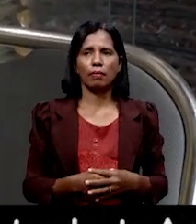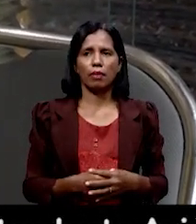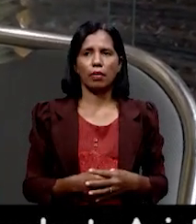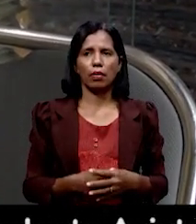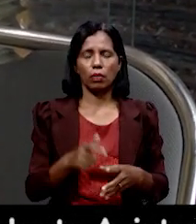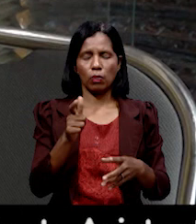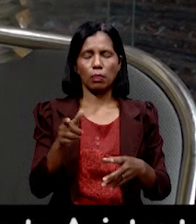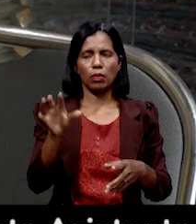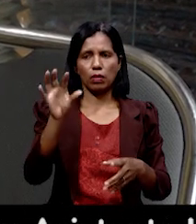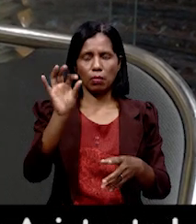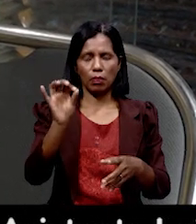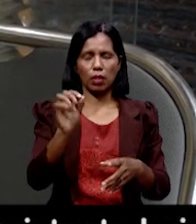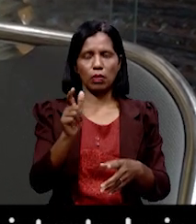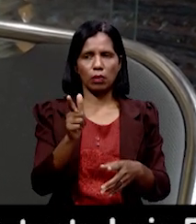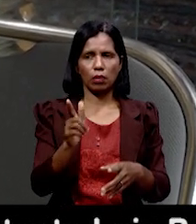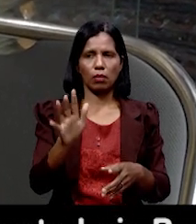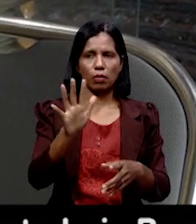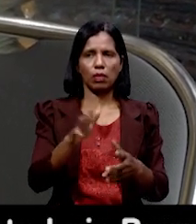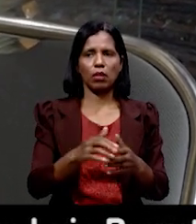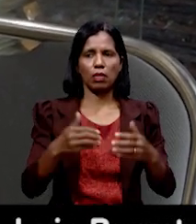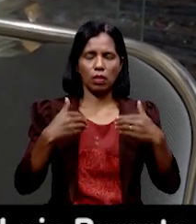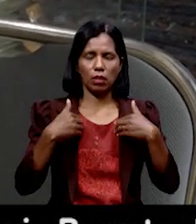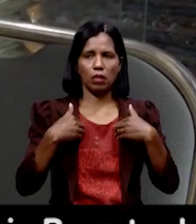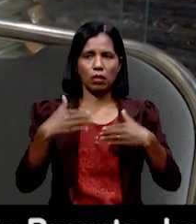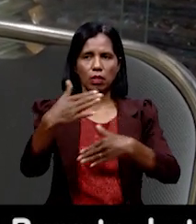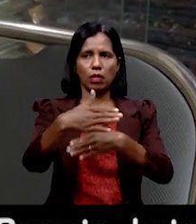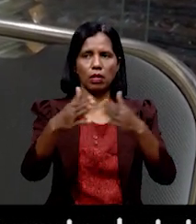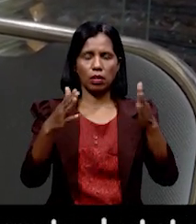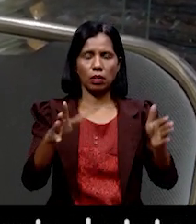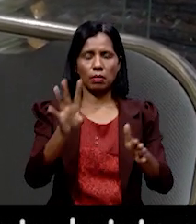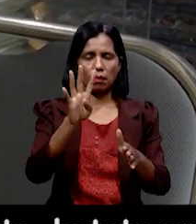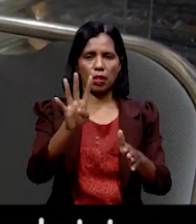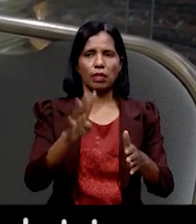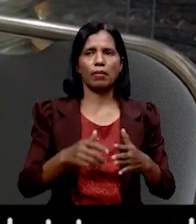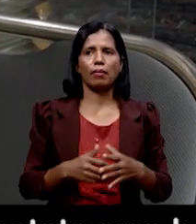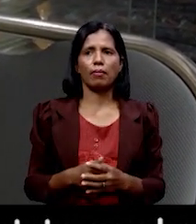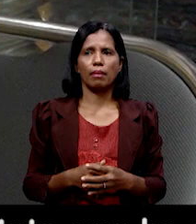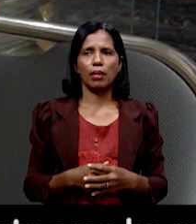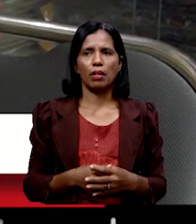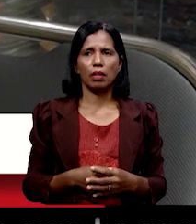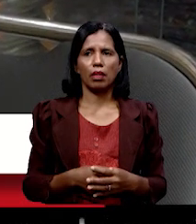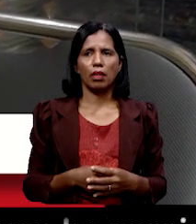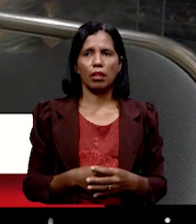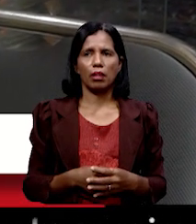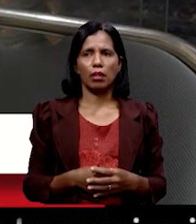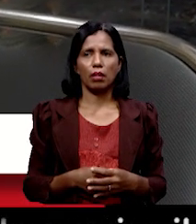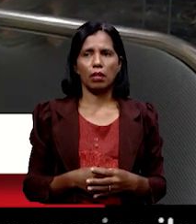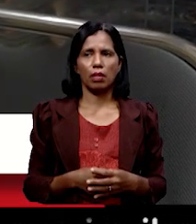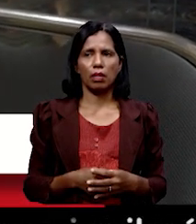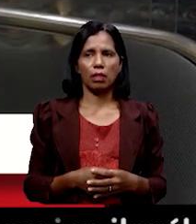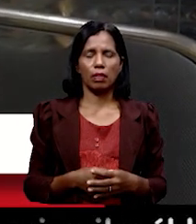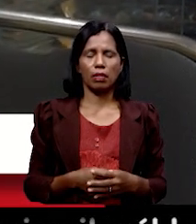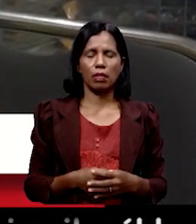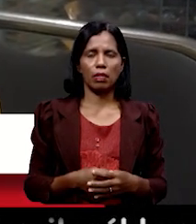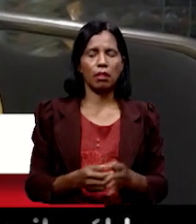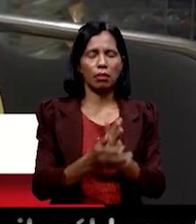quarter. Iya, satu dos, isi 4 jurigen. Itu minyak apa? Minyak globus.